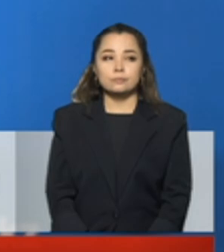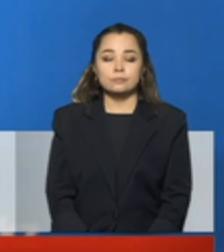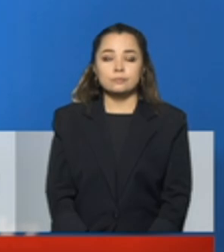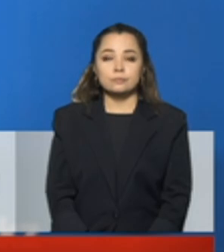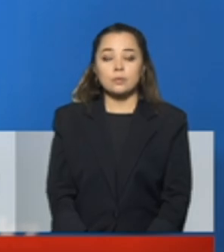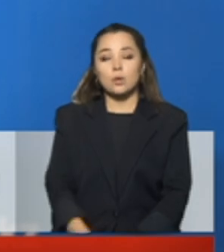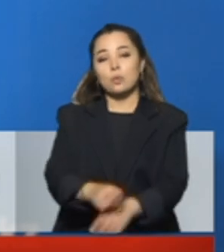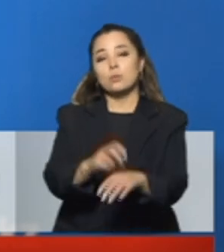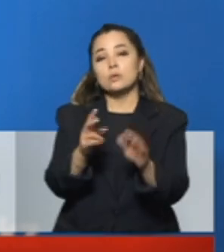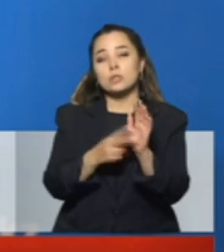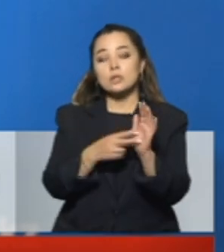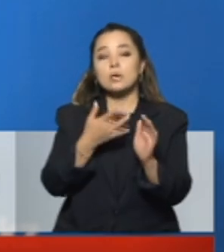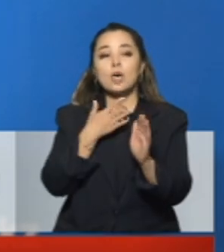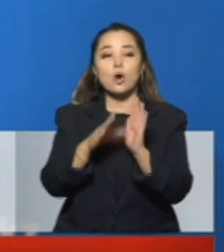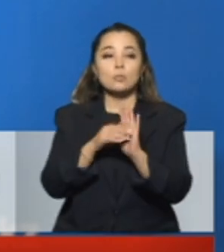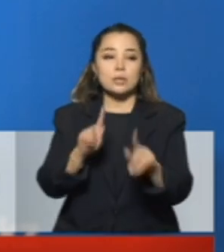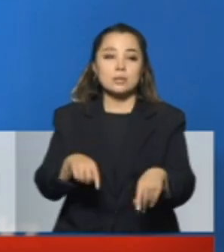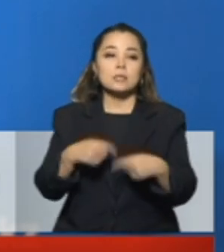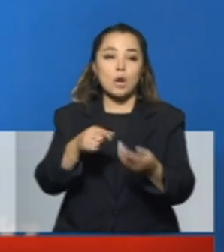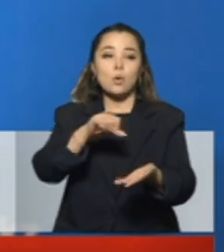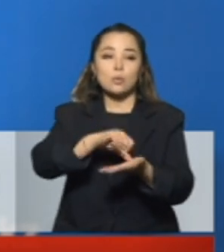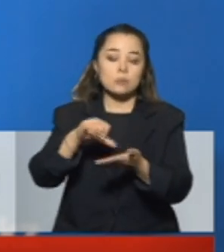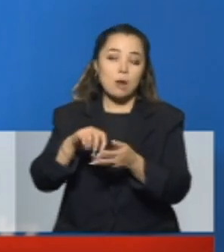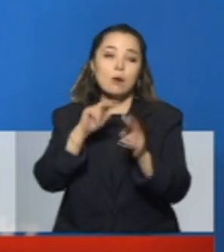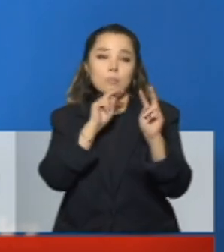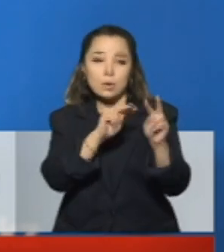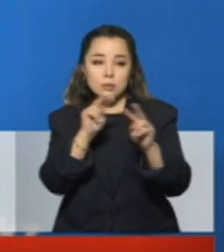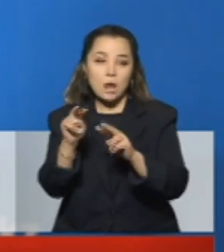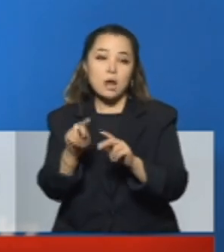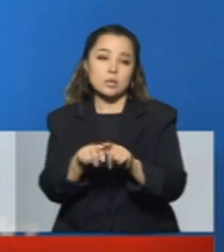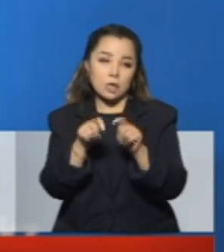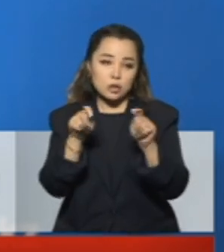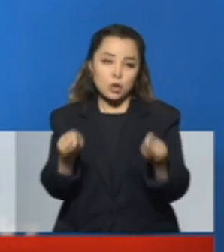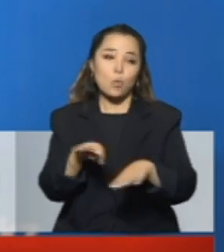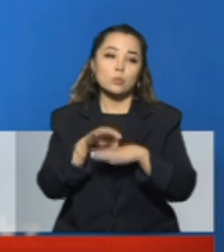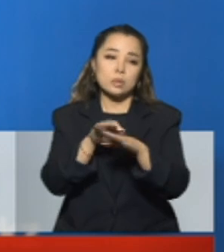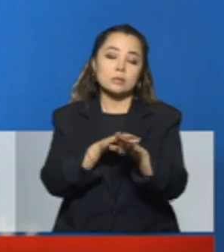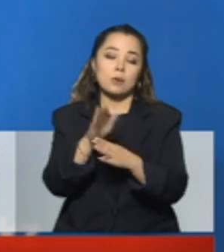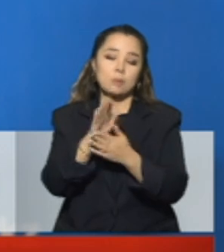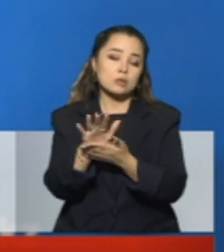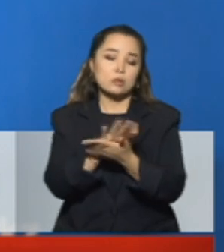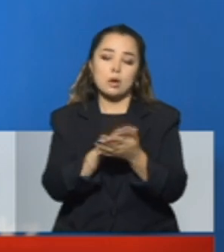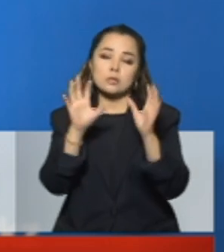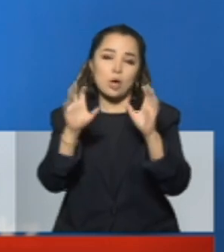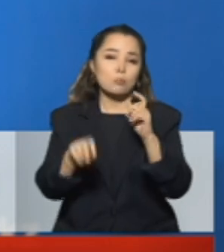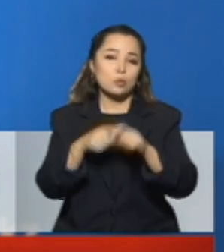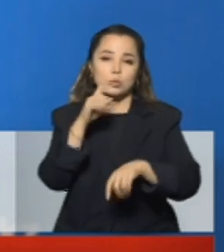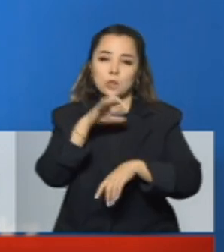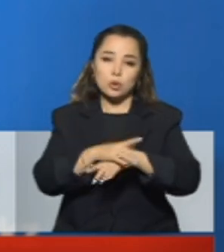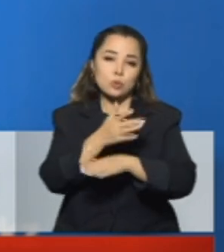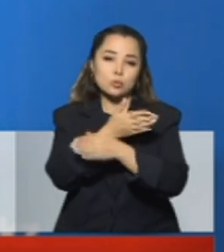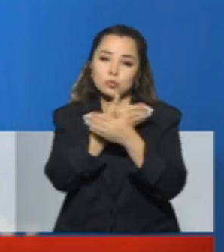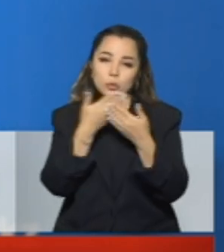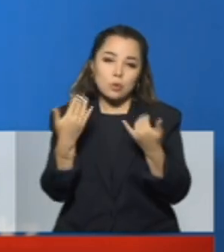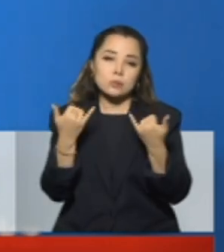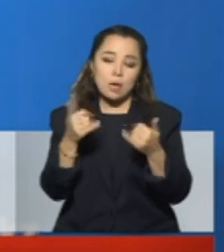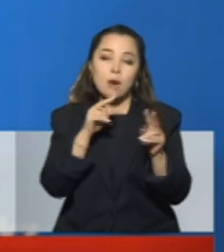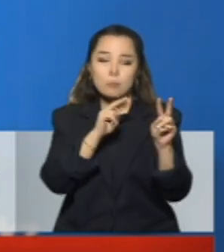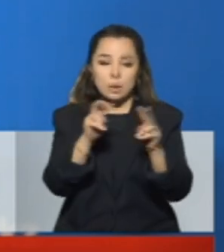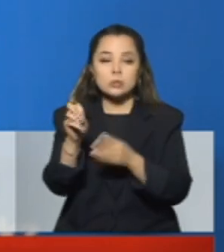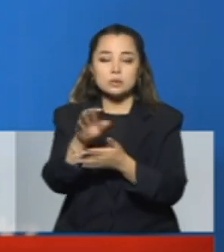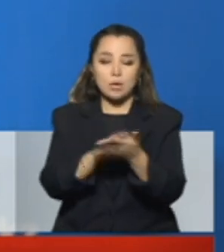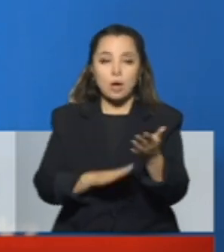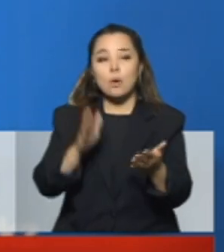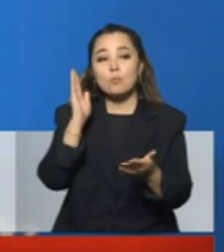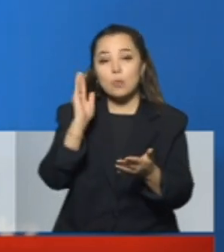жалғаспақ. 17 дауыс беру учаскесінде болдық. Референдум ашық жүргізіліп жатыр. Ешқандай заң бұзушылық тіркелген жоқ. Байқауды